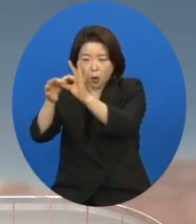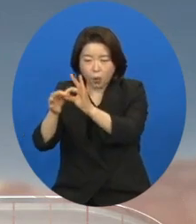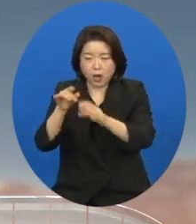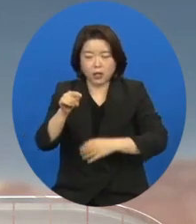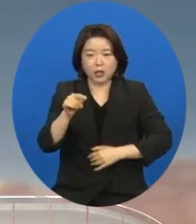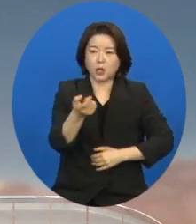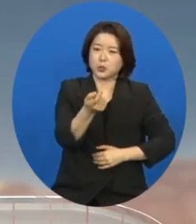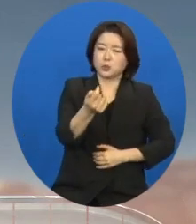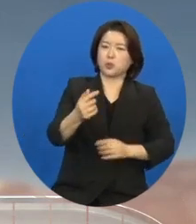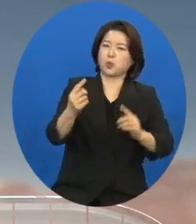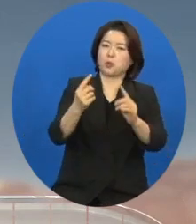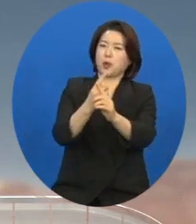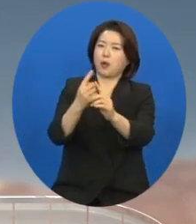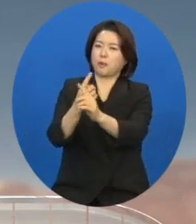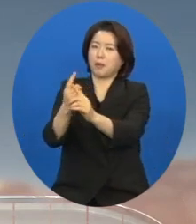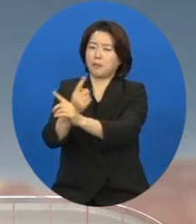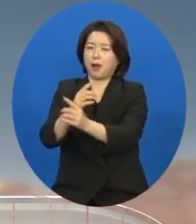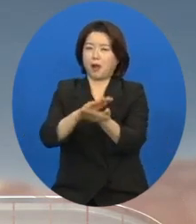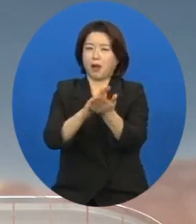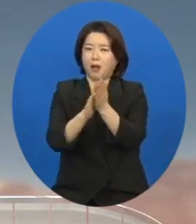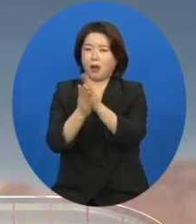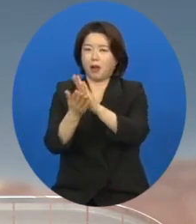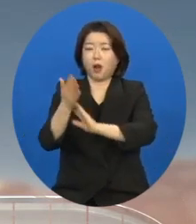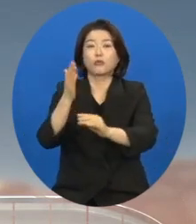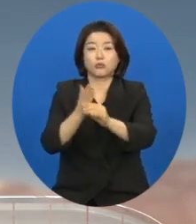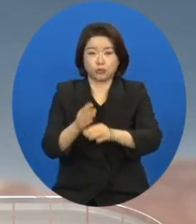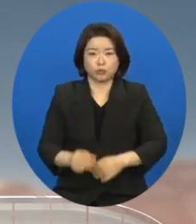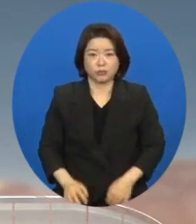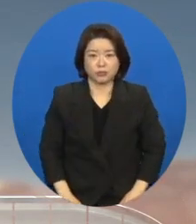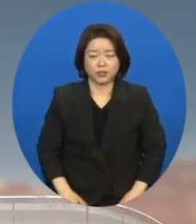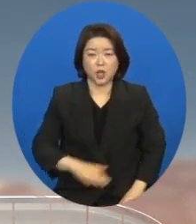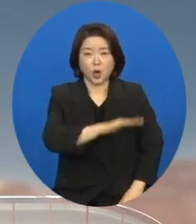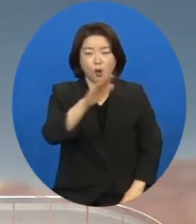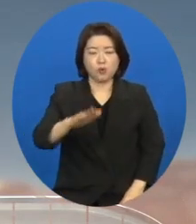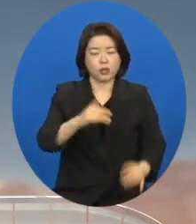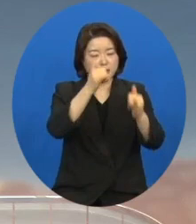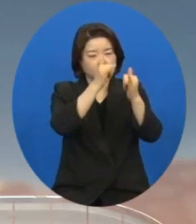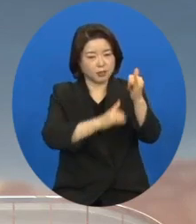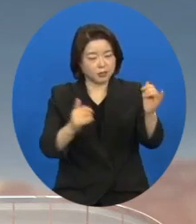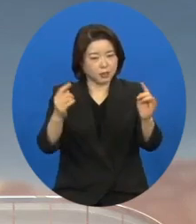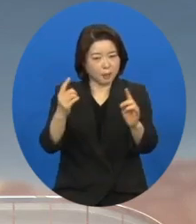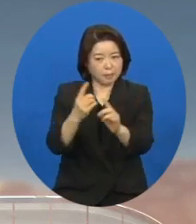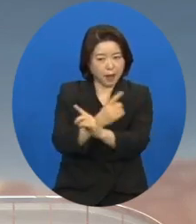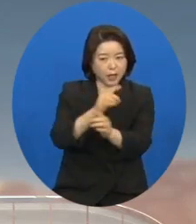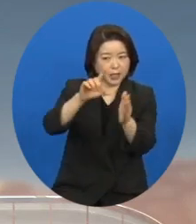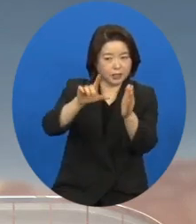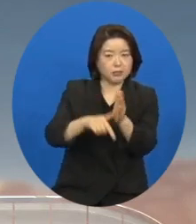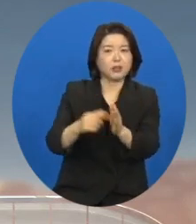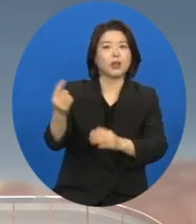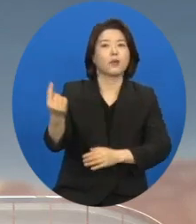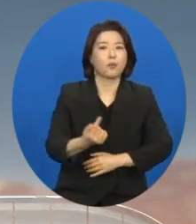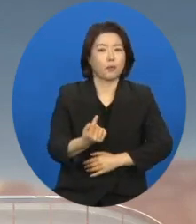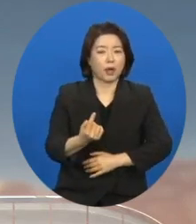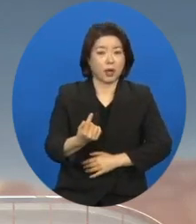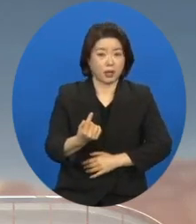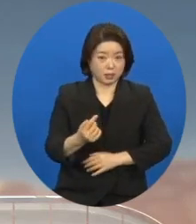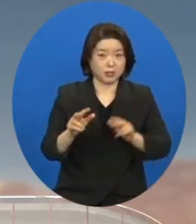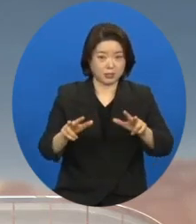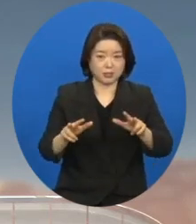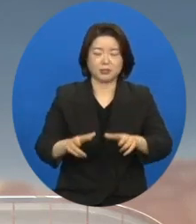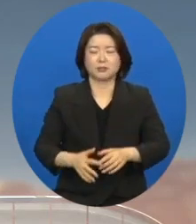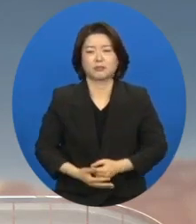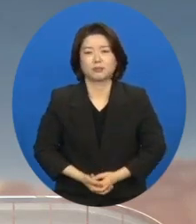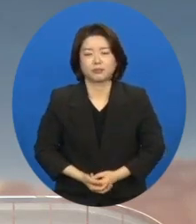것을 여러분 느끼실 거예요. 우리는 지금 역사적인 변환 시점에 서 있다는 겁니다. 근데 여러분 믿으셔야 될 것이 뭐냐면